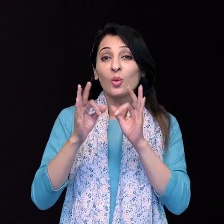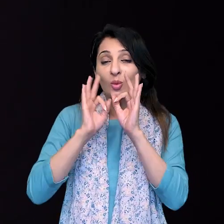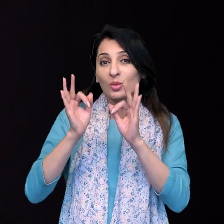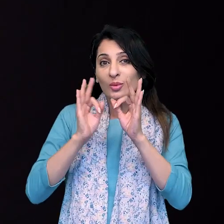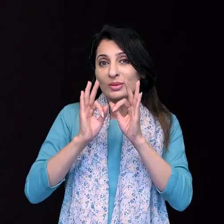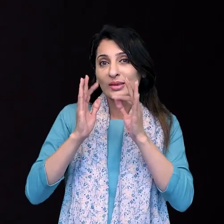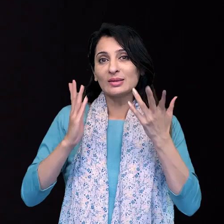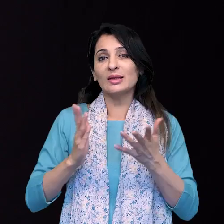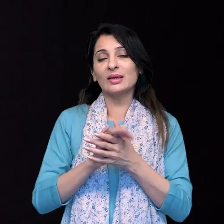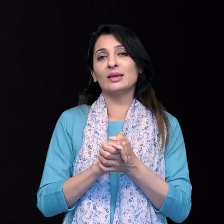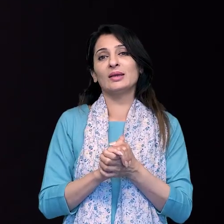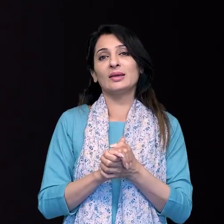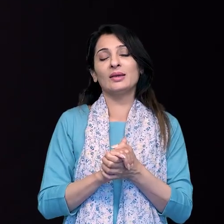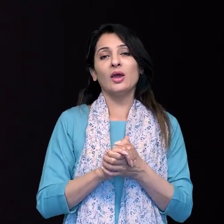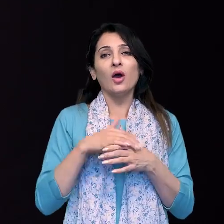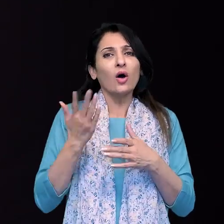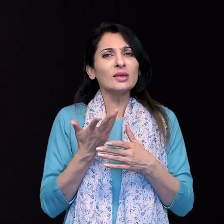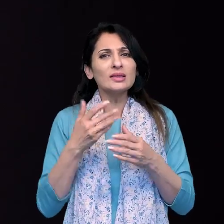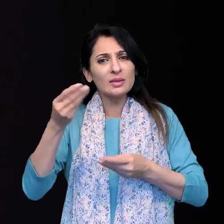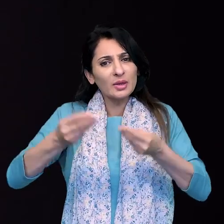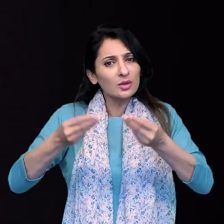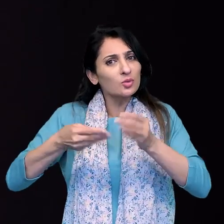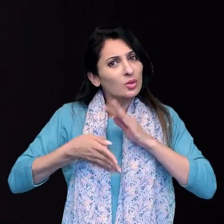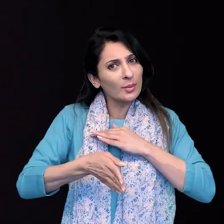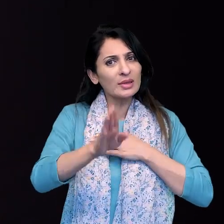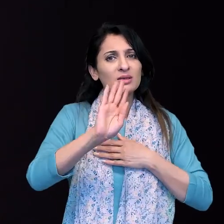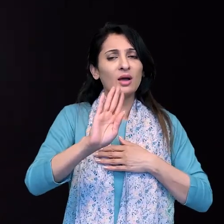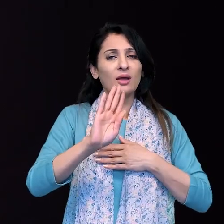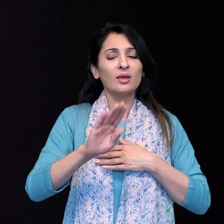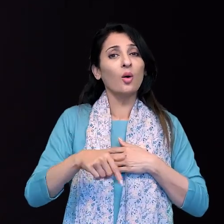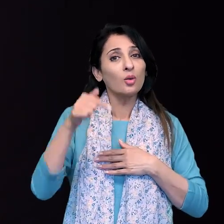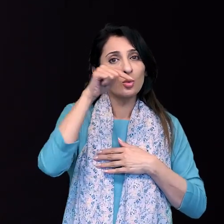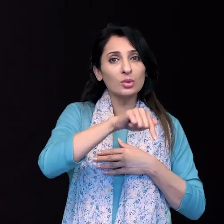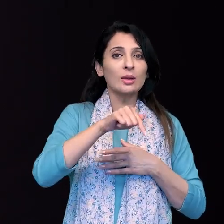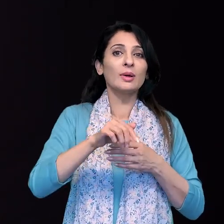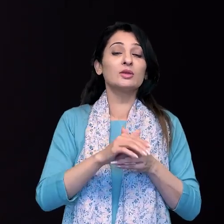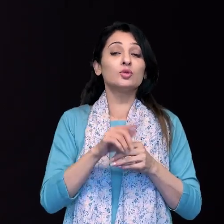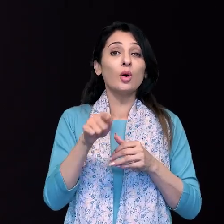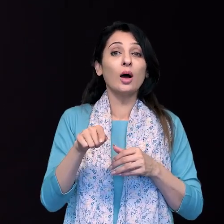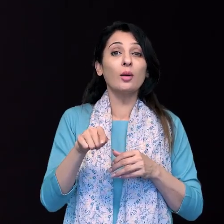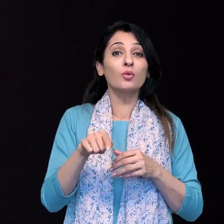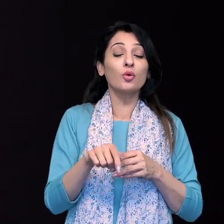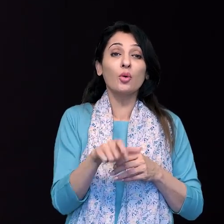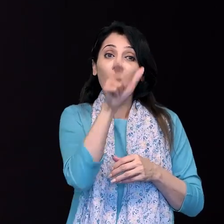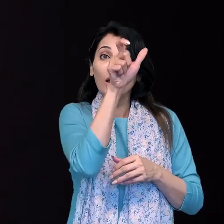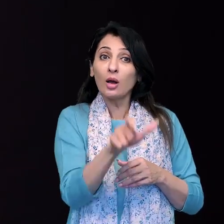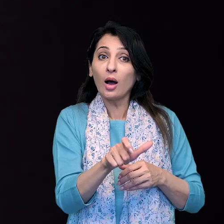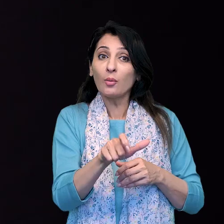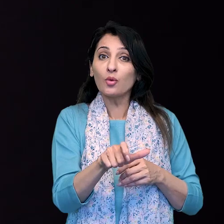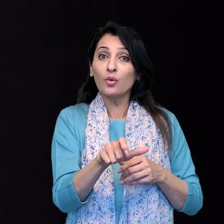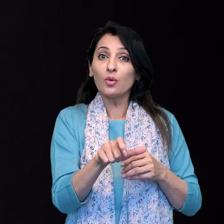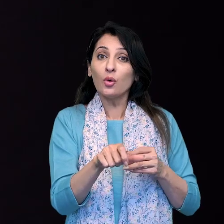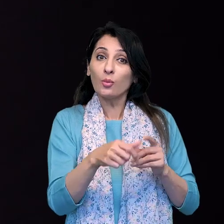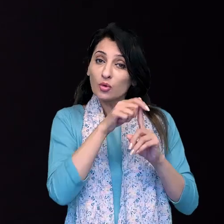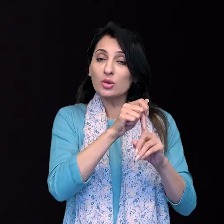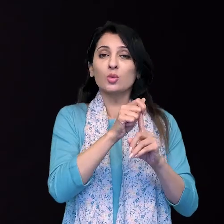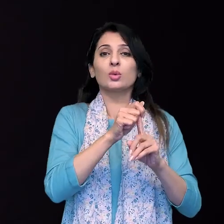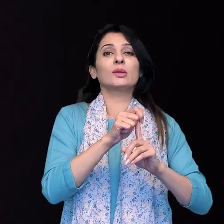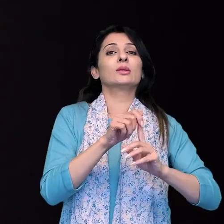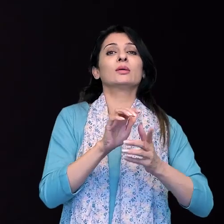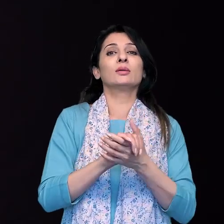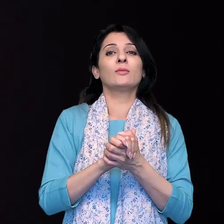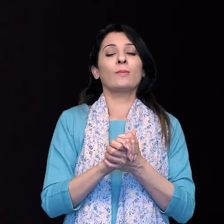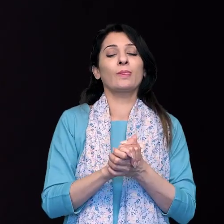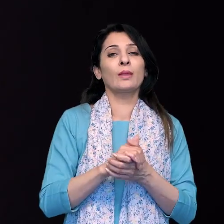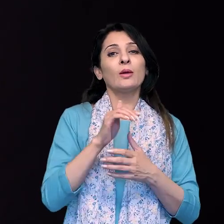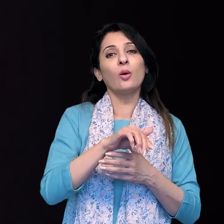data-backed decisions. Consumer ke paas, market pe paas jaye, us consumer market ke paas jaye jo aapka potential customer hai, potential